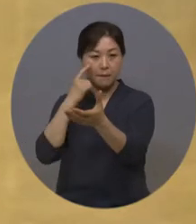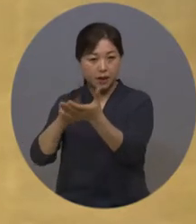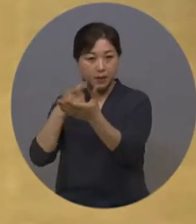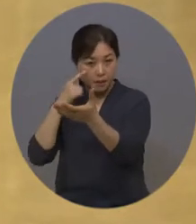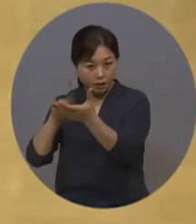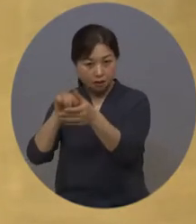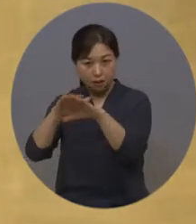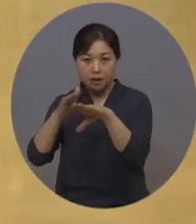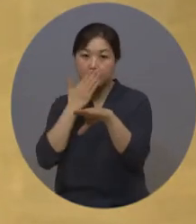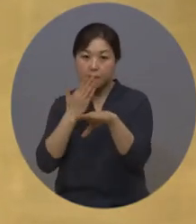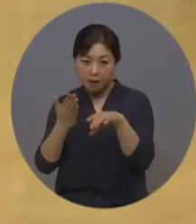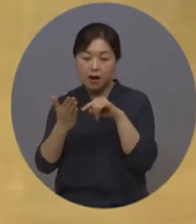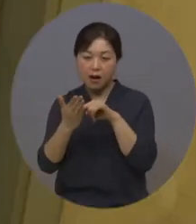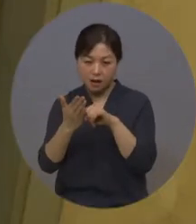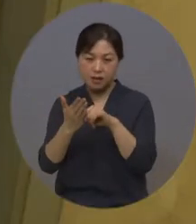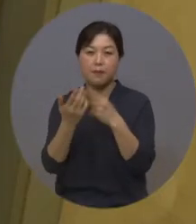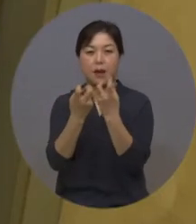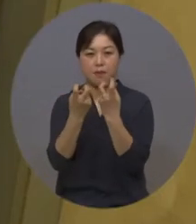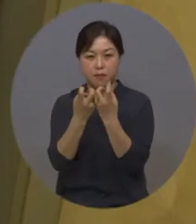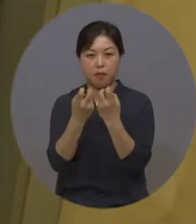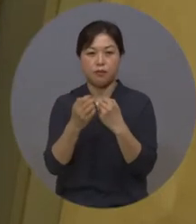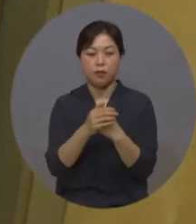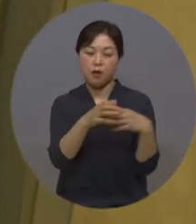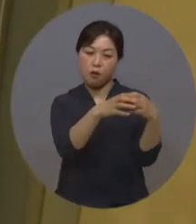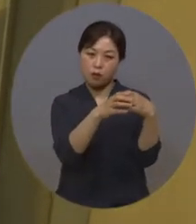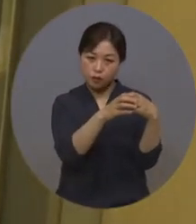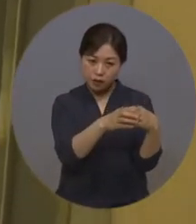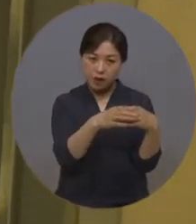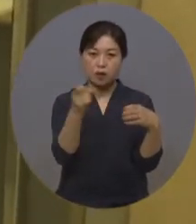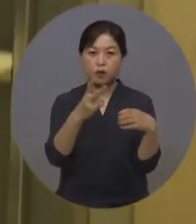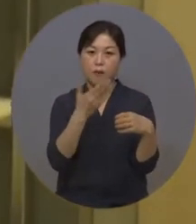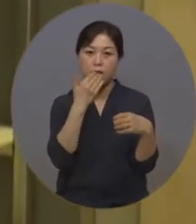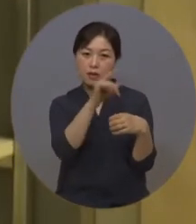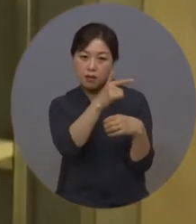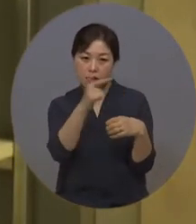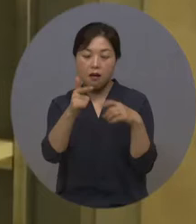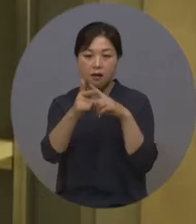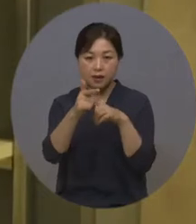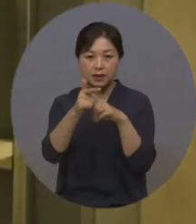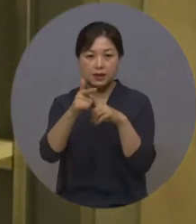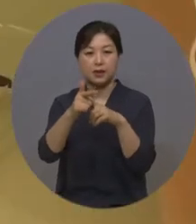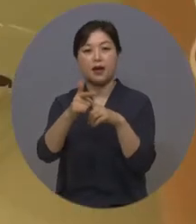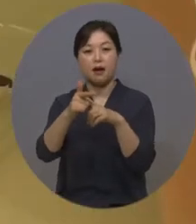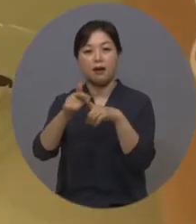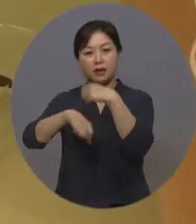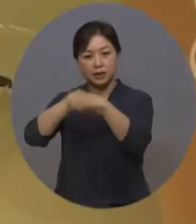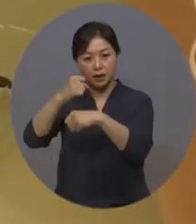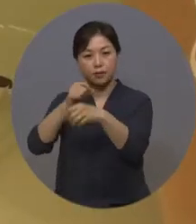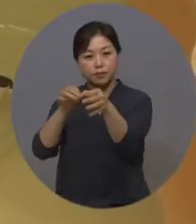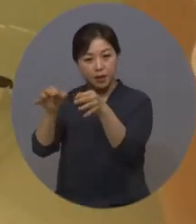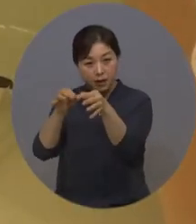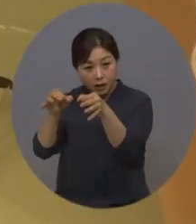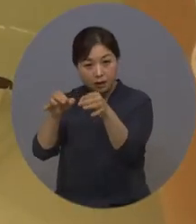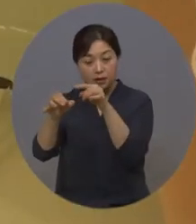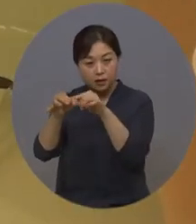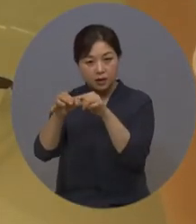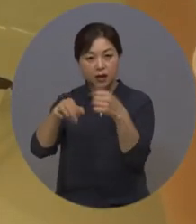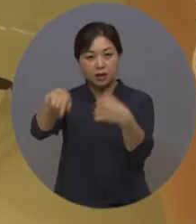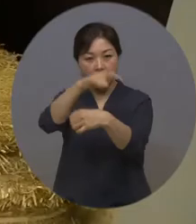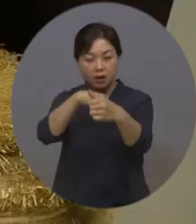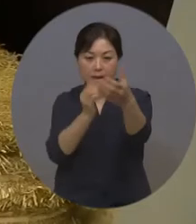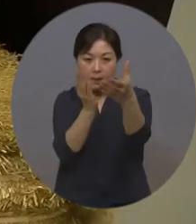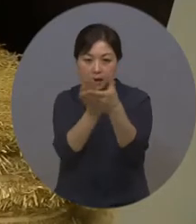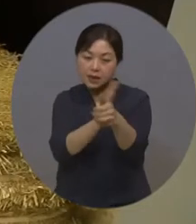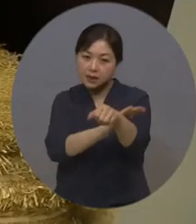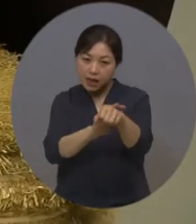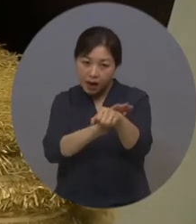해결할 수 있는 시스템 개발로 공동체와 먹고 리플이 마케 활동 프로그램이 현장에 적용될 수 있도록 상생하는